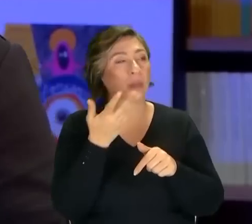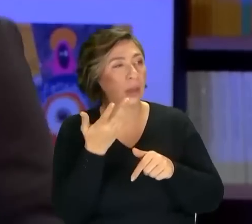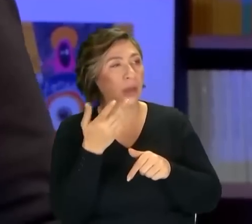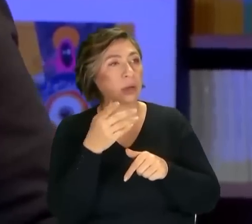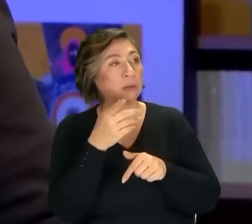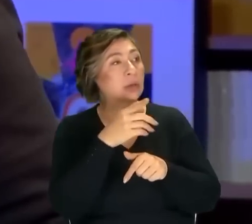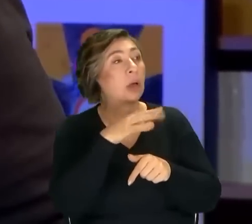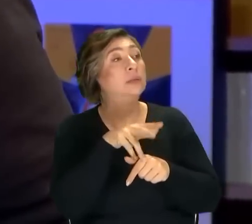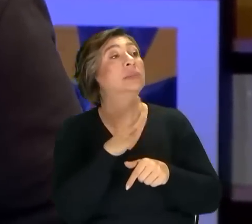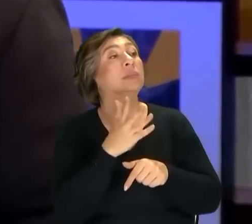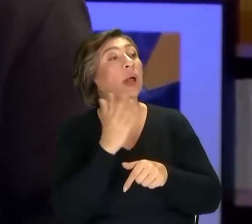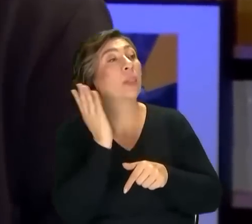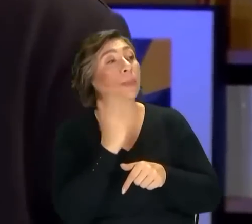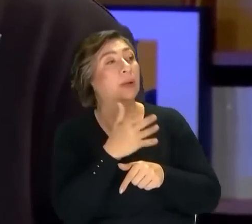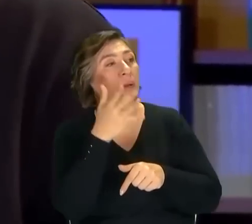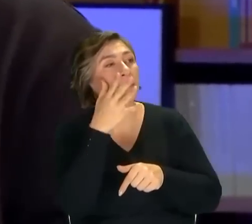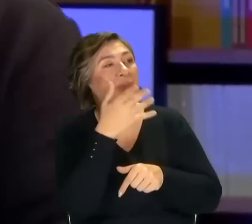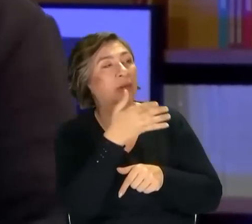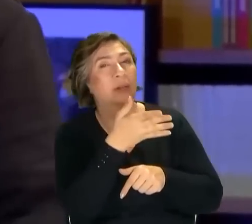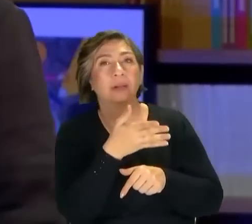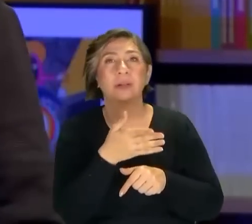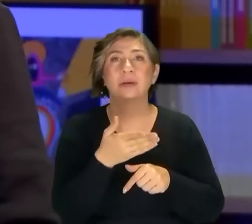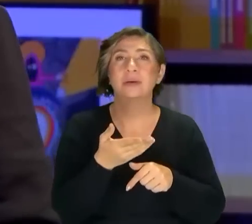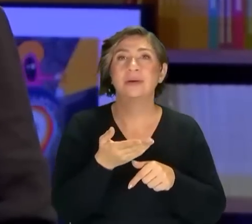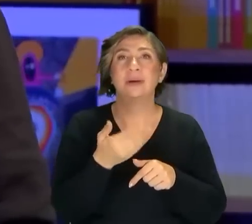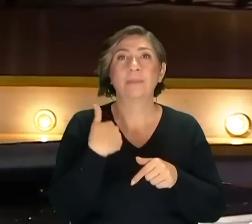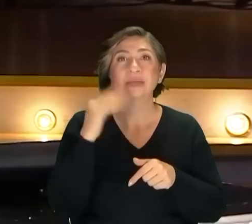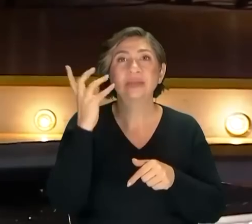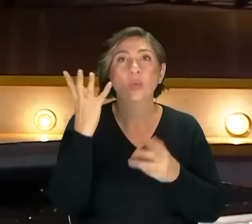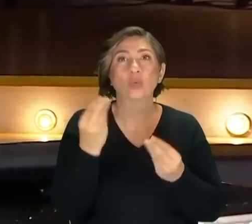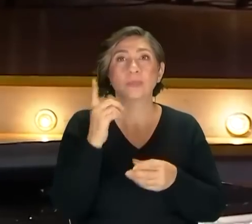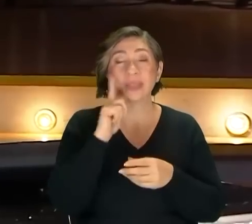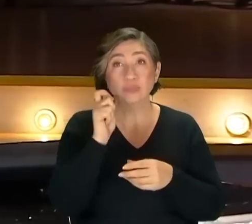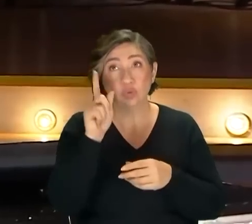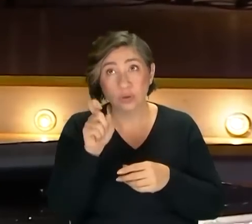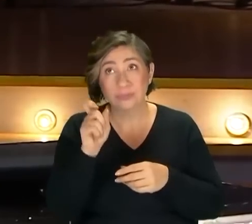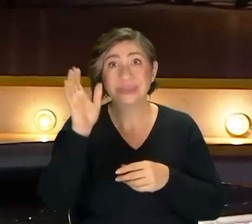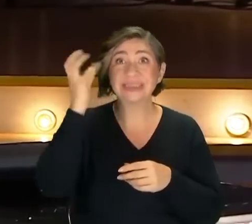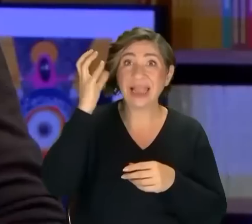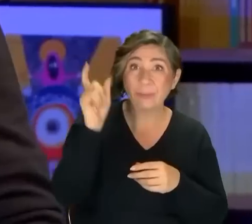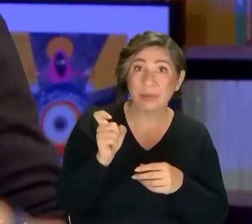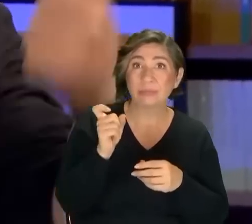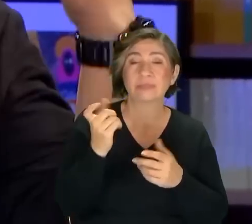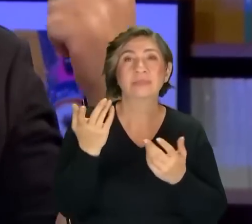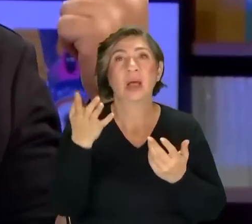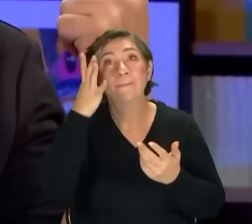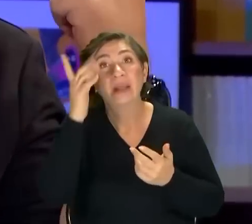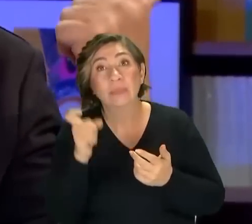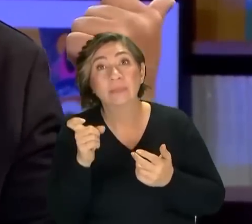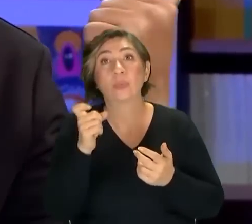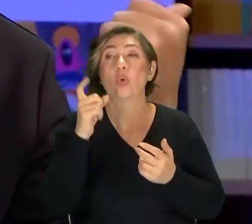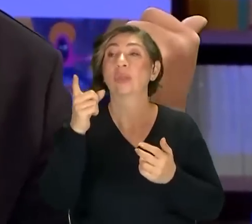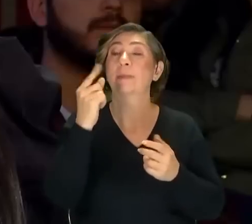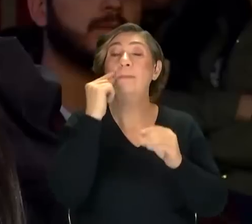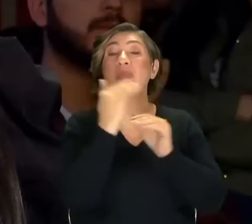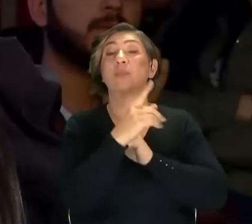Sen götürmedin mi oğlum bir şeyler? Salak. Hani bitti. Aa ben salak oldum. Şimdi namuslu muyum? Salak mıyım ben? Neyim? Onlar da